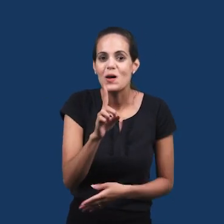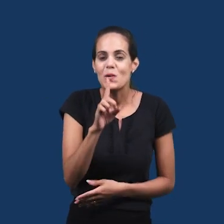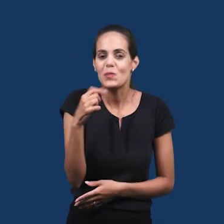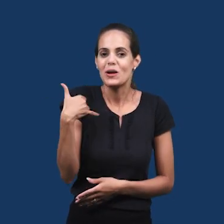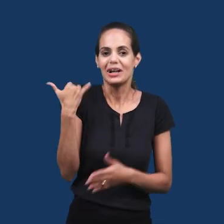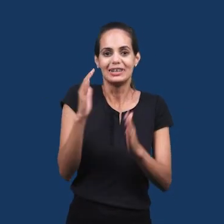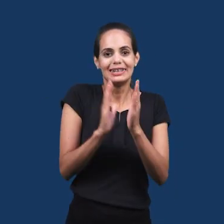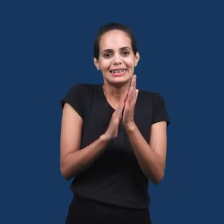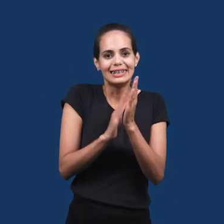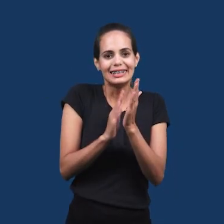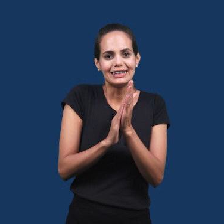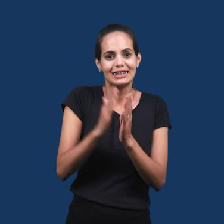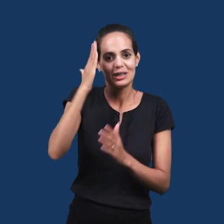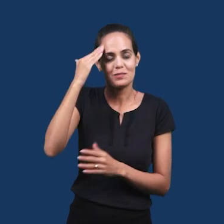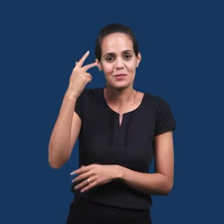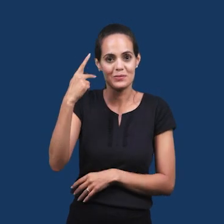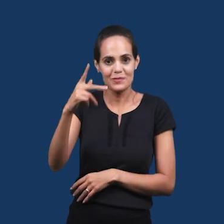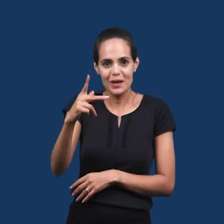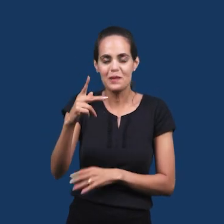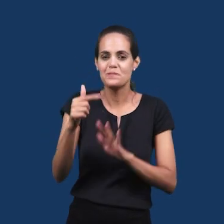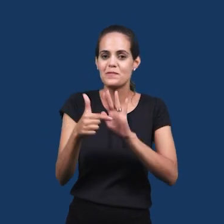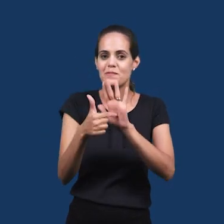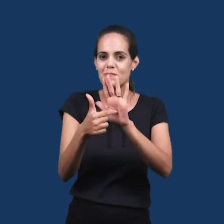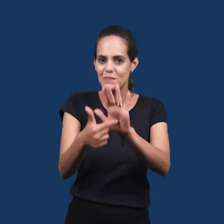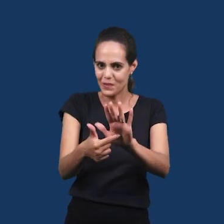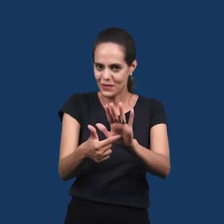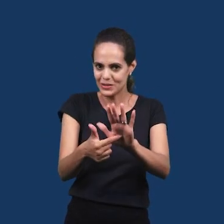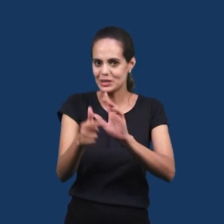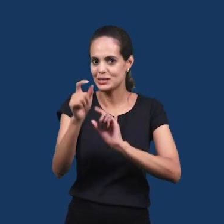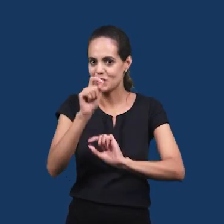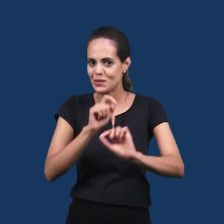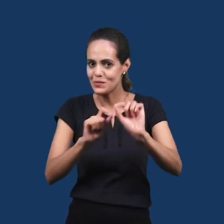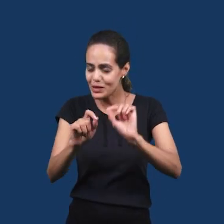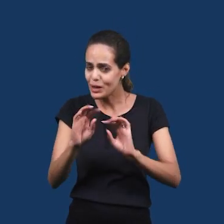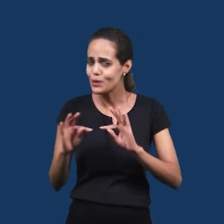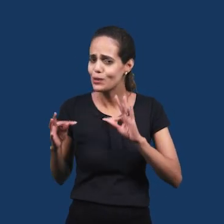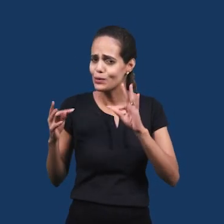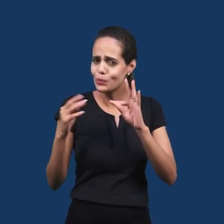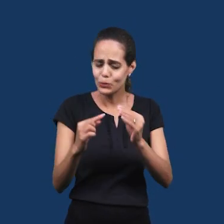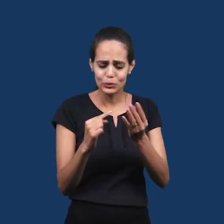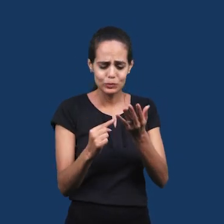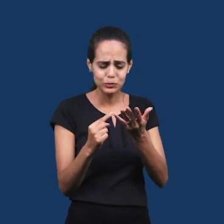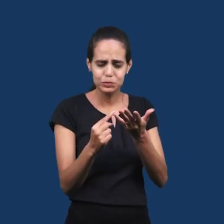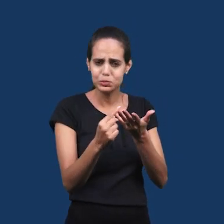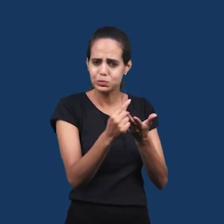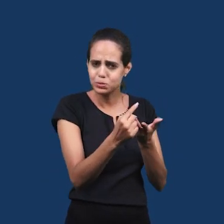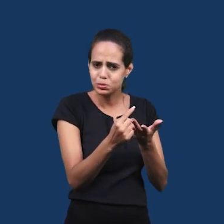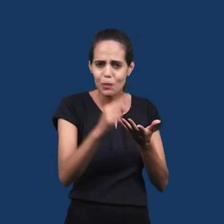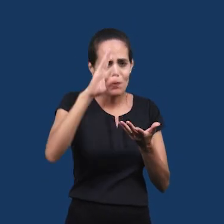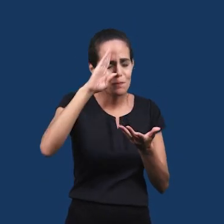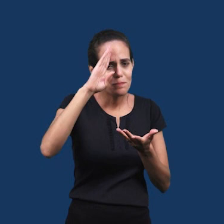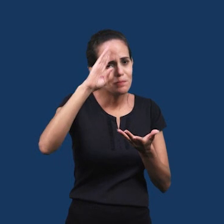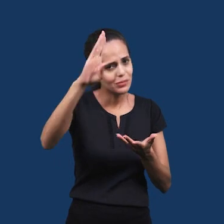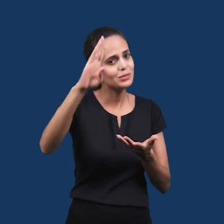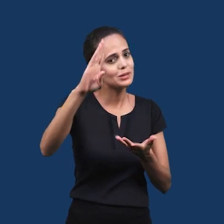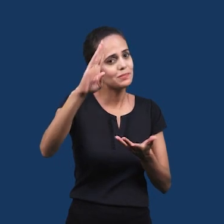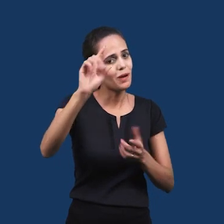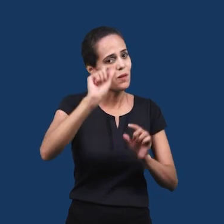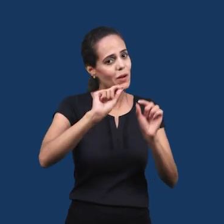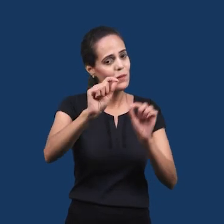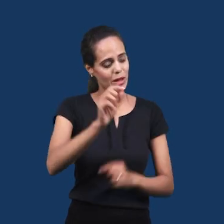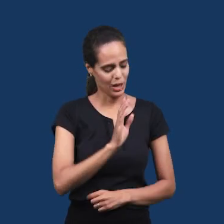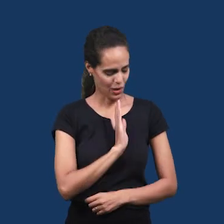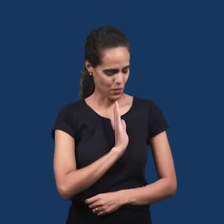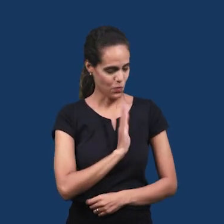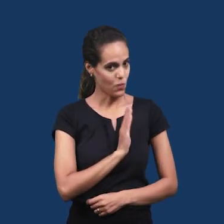Joyeux anniversaire. Proverbe chapitre 4, verset 3 dit, surtout ce qu'on doit garder, garde dans ton cœur, car de